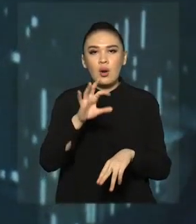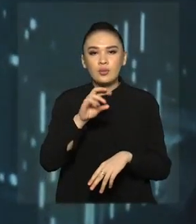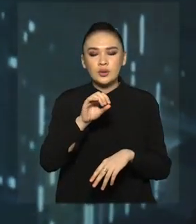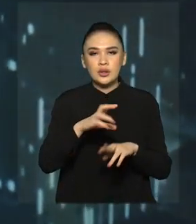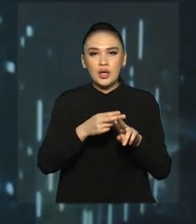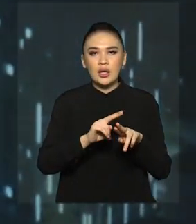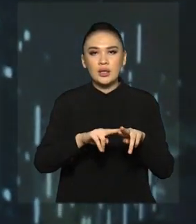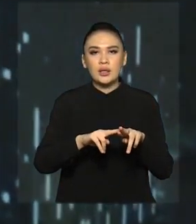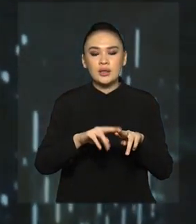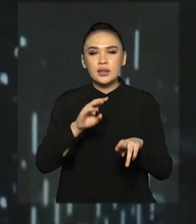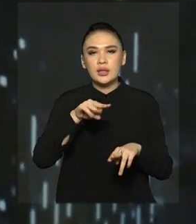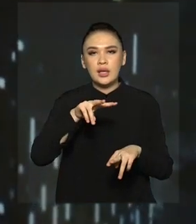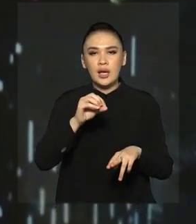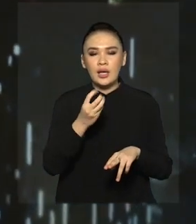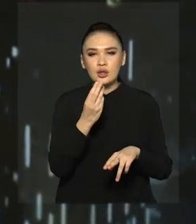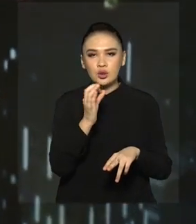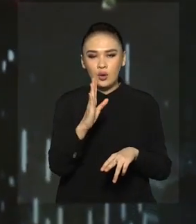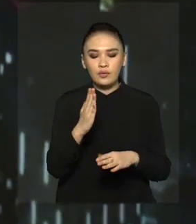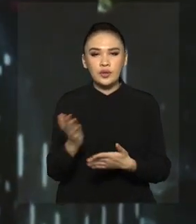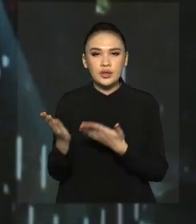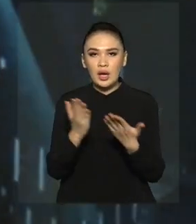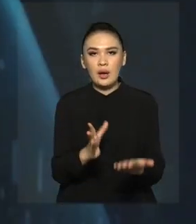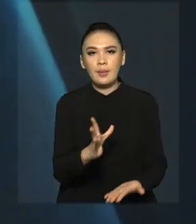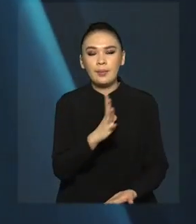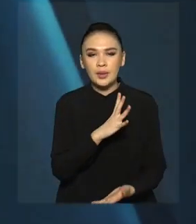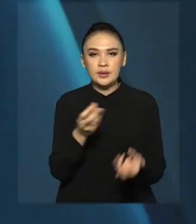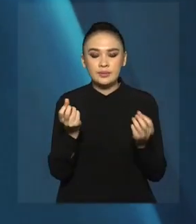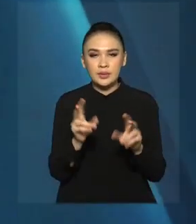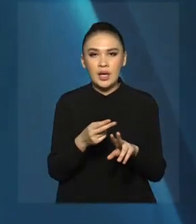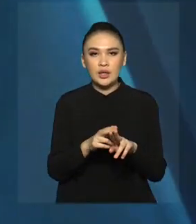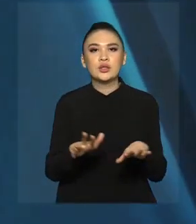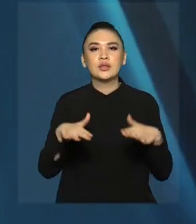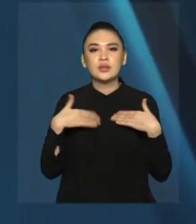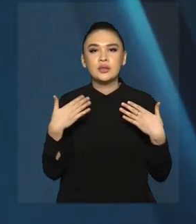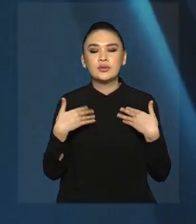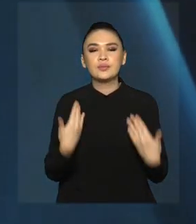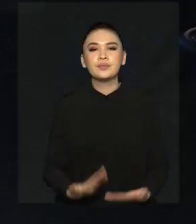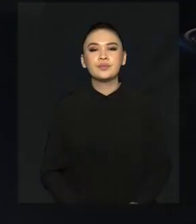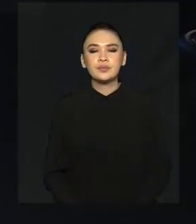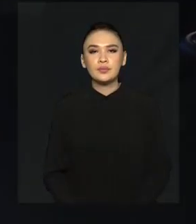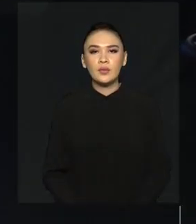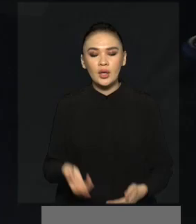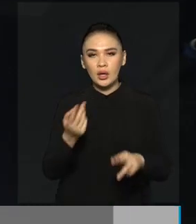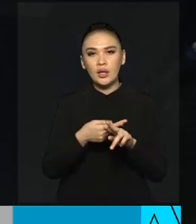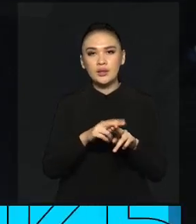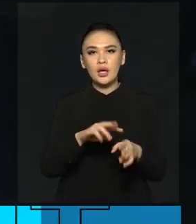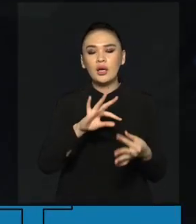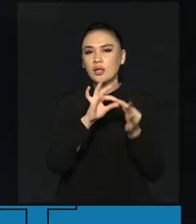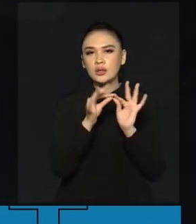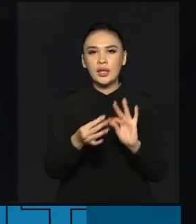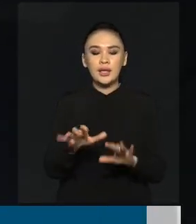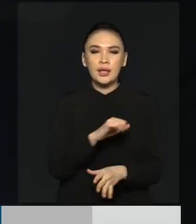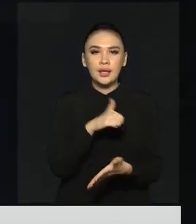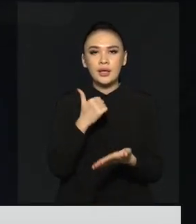төрағасы Ербол Тілешев мырзаны арнайы шақырып отырмыз. Қош келдіңіз. Сәлеметсіз. Аға, енді тұжырымдамадан бастайықшы. Ең